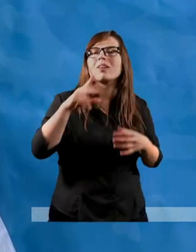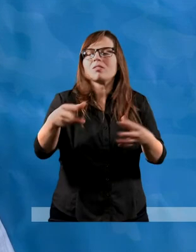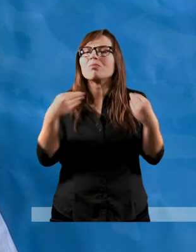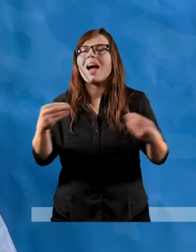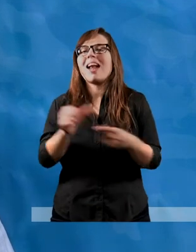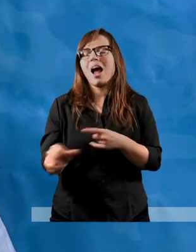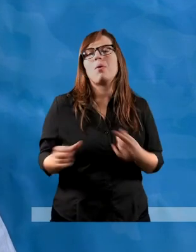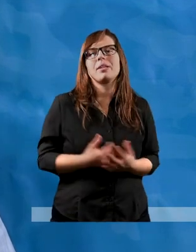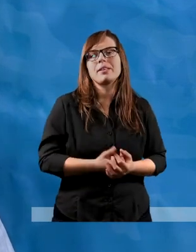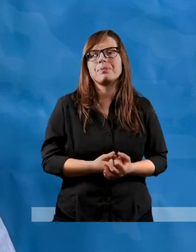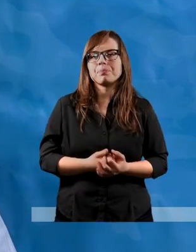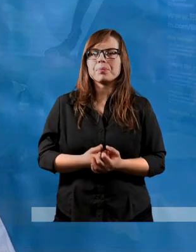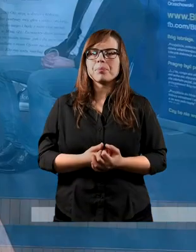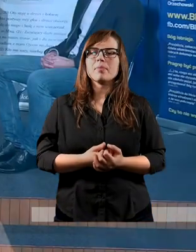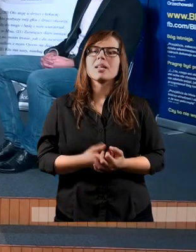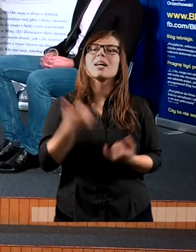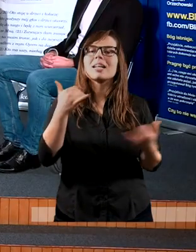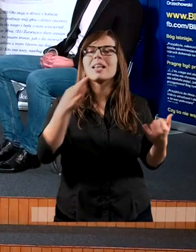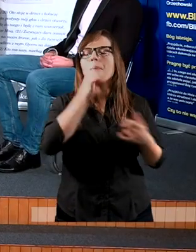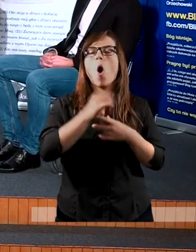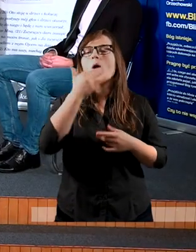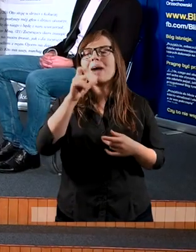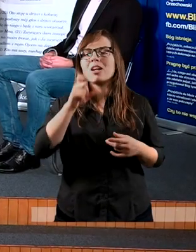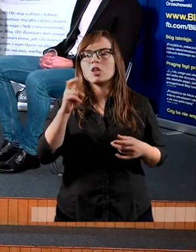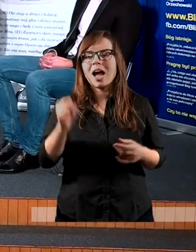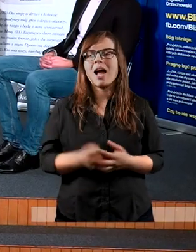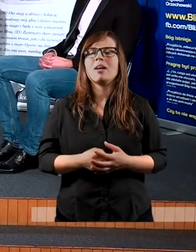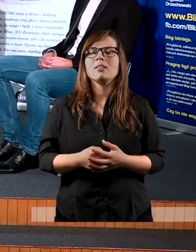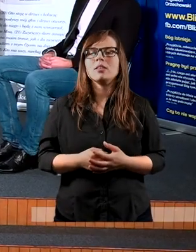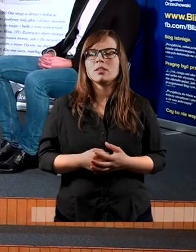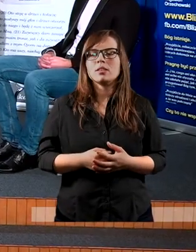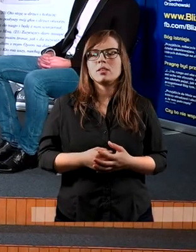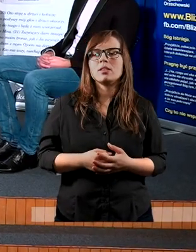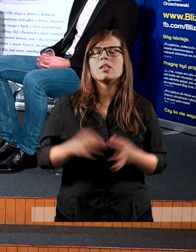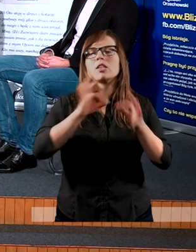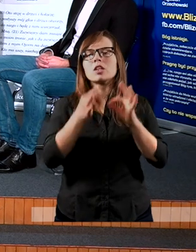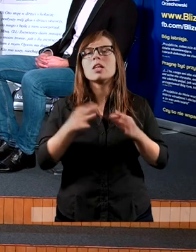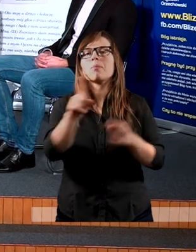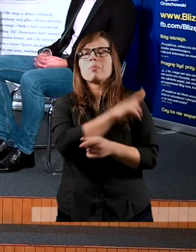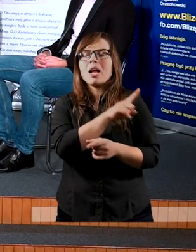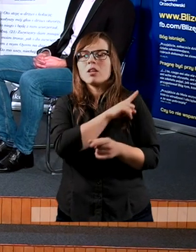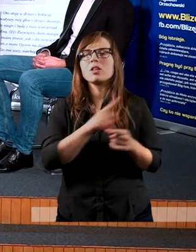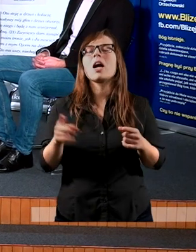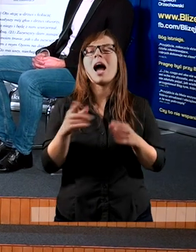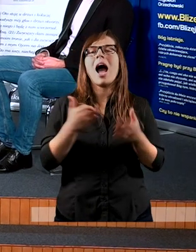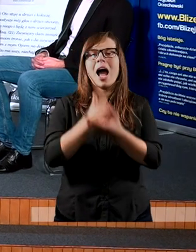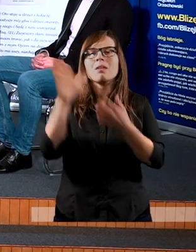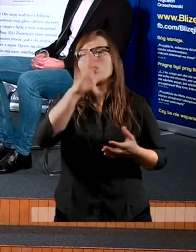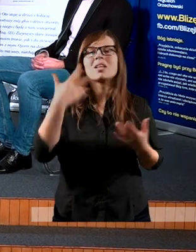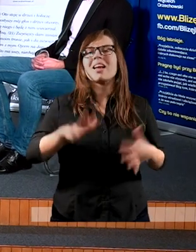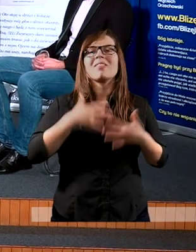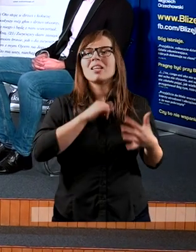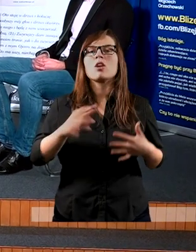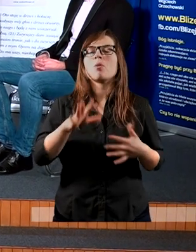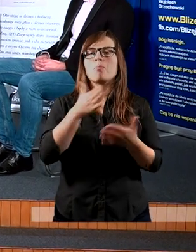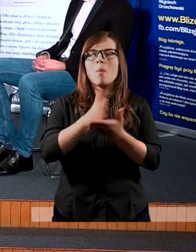z pewnością nie. Inne pytanie od Maćka. No, dosyć istotne. Gdy przestrzeganie rad Bożych wcale nie wydaje